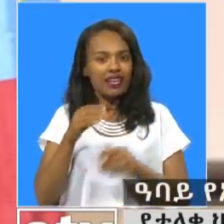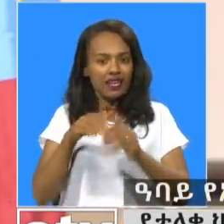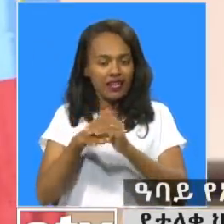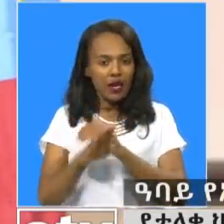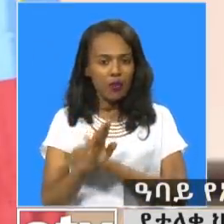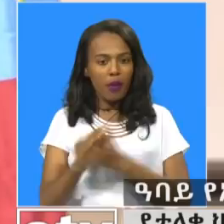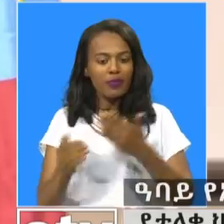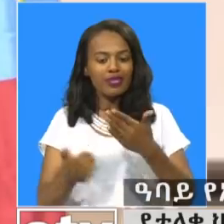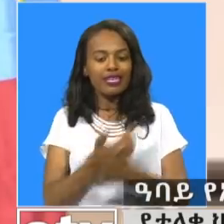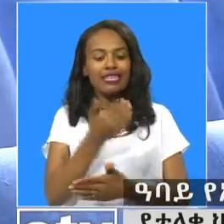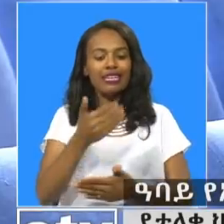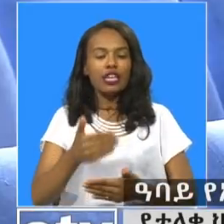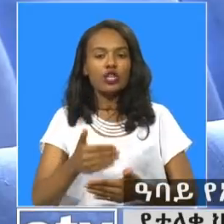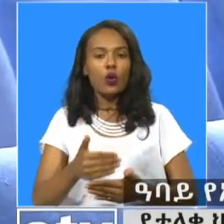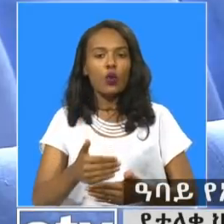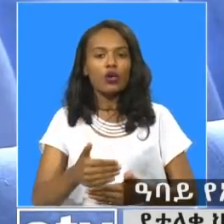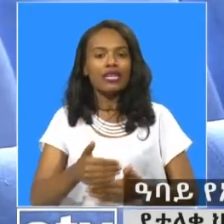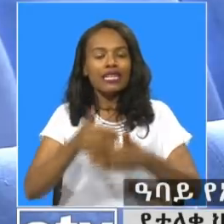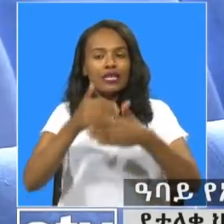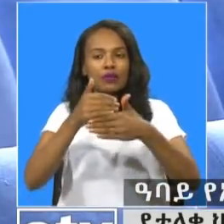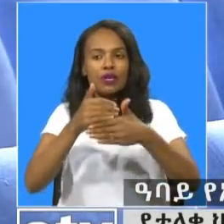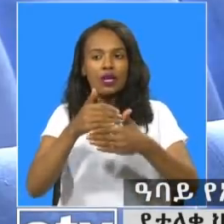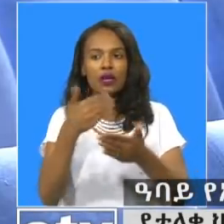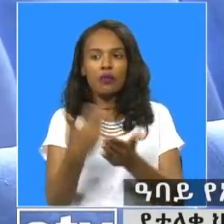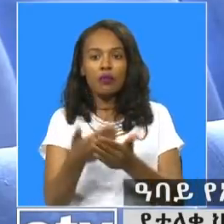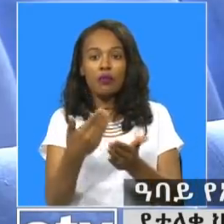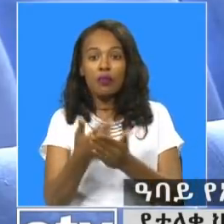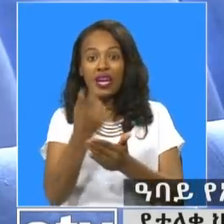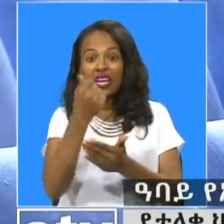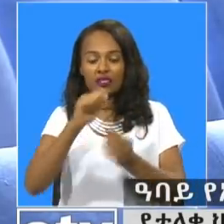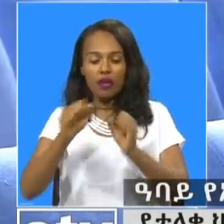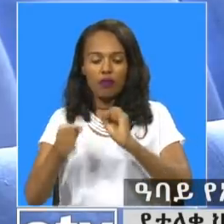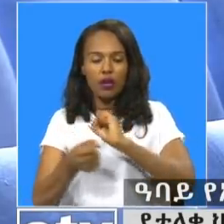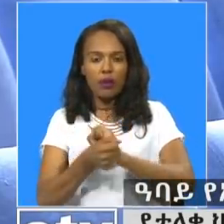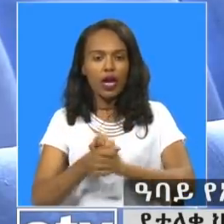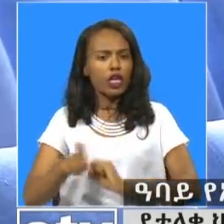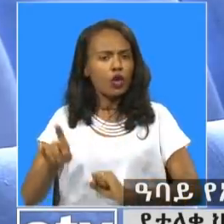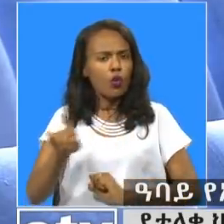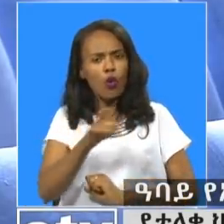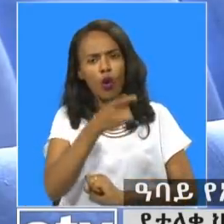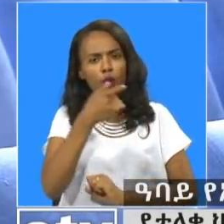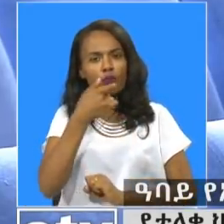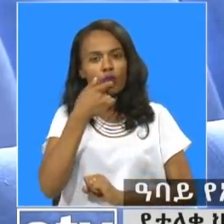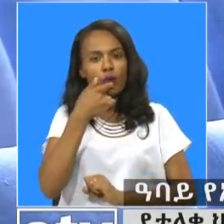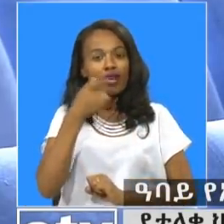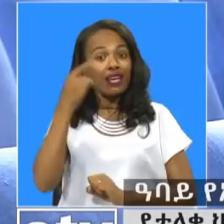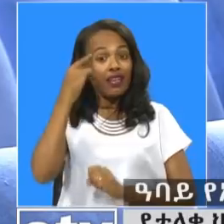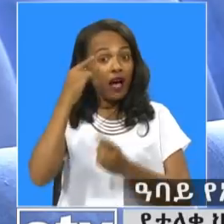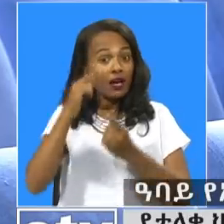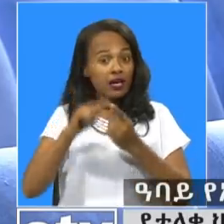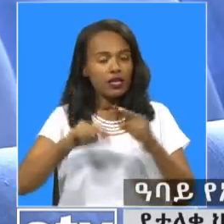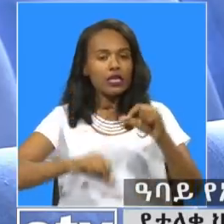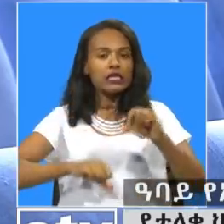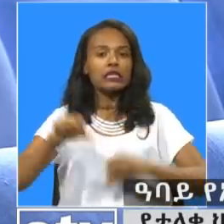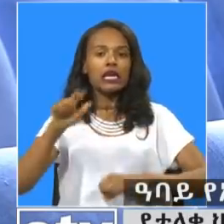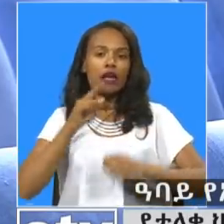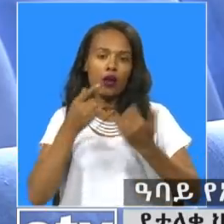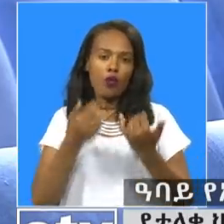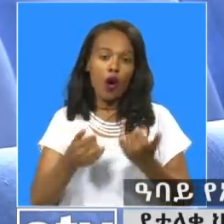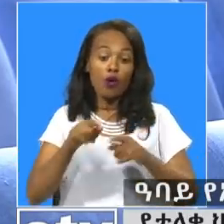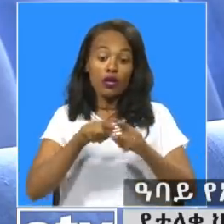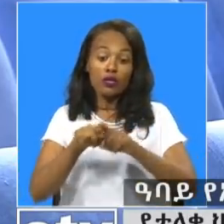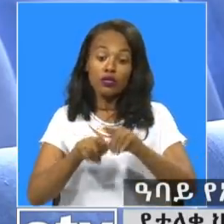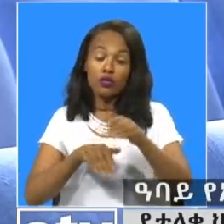የተገባበት የህዳሴውን ግድብ በገንዘብ ለመቀየር ሆን ብሎ የተሸረበ ሴራ ነው። አሁን ከድርድር